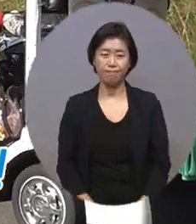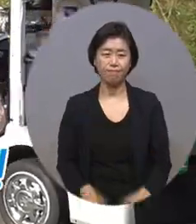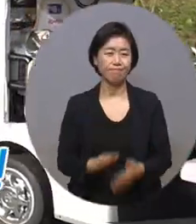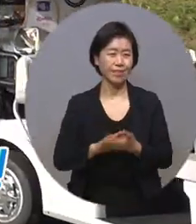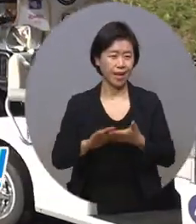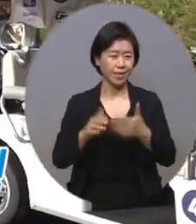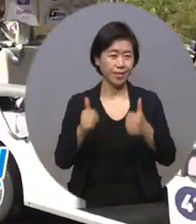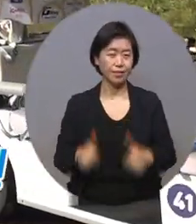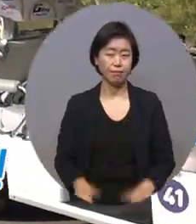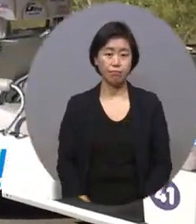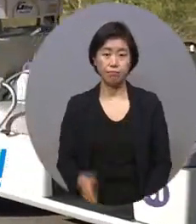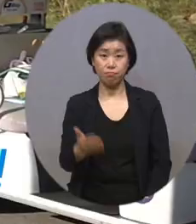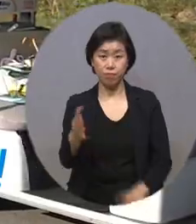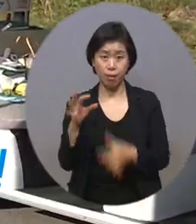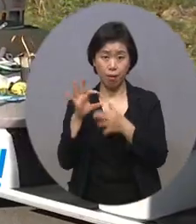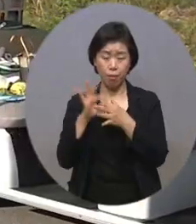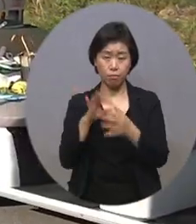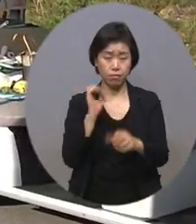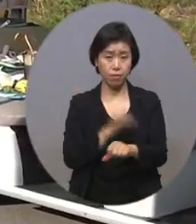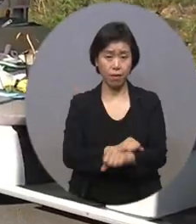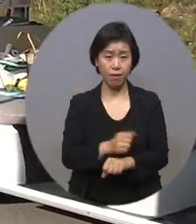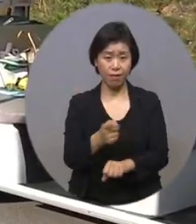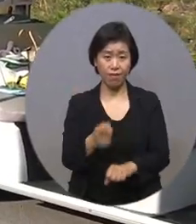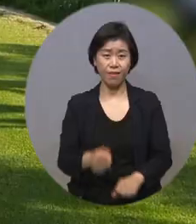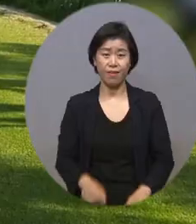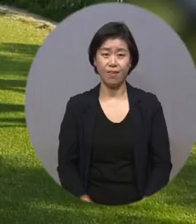짤보리. 계속 잘 치는구나.